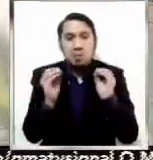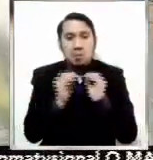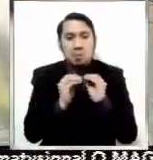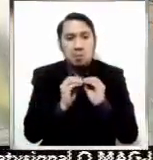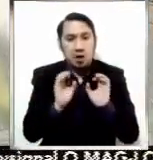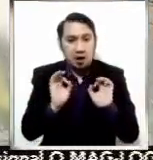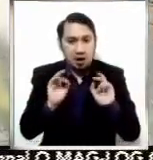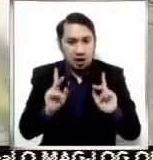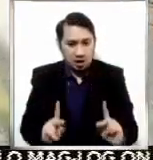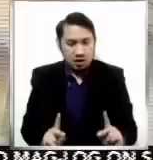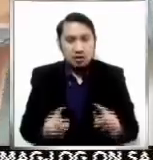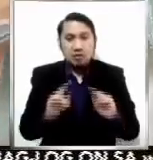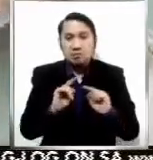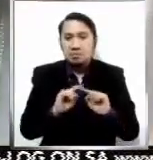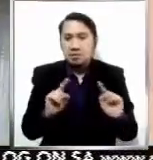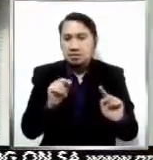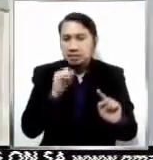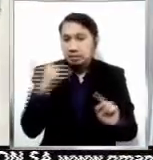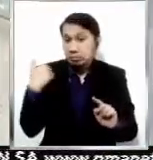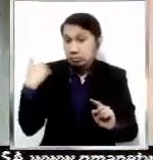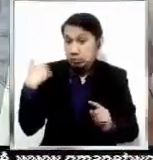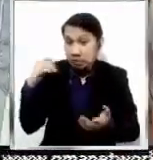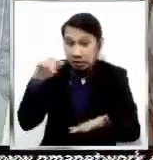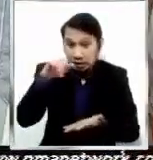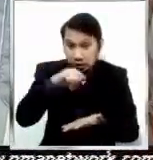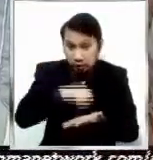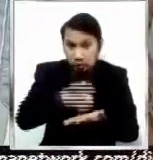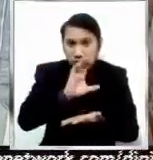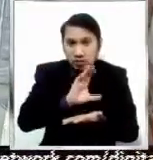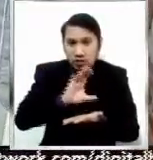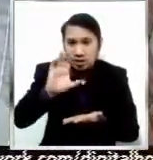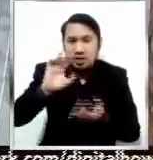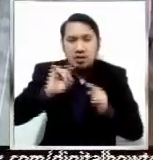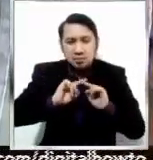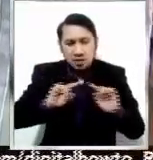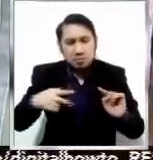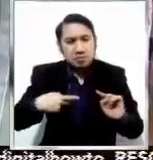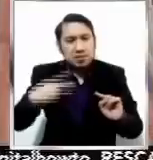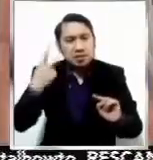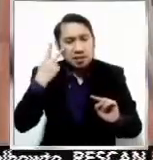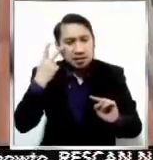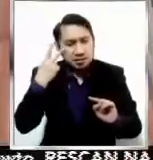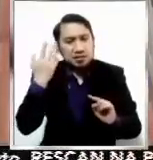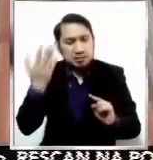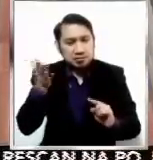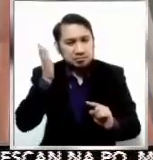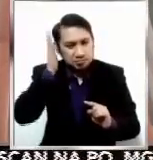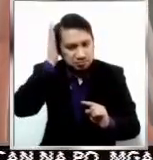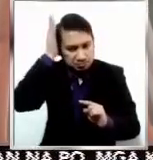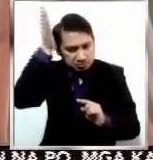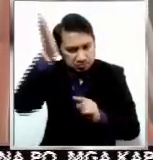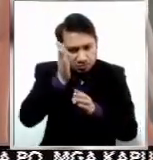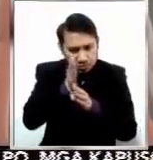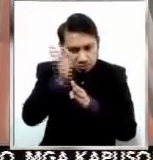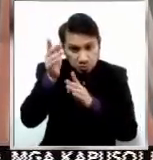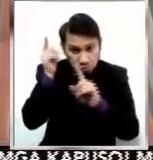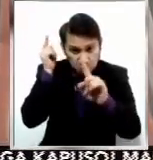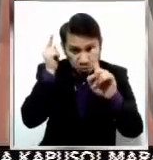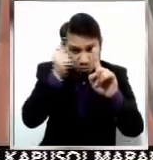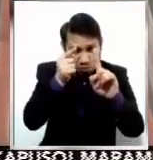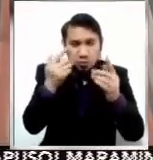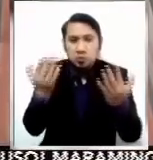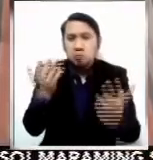hindi muna siya nag-enroll sa kolehiyo, may nakikita raw siya ngayong malinaw na direksyon. May mga tao pa rin na tutulong